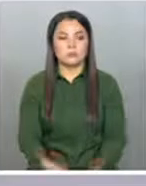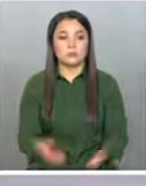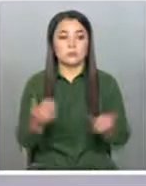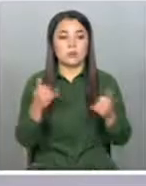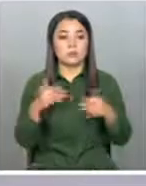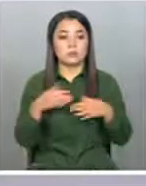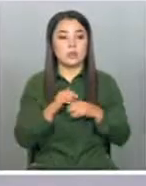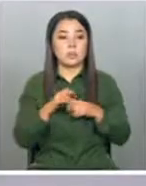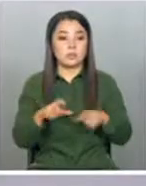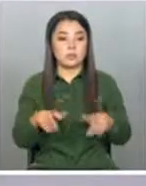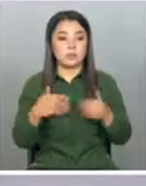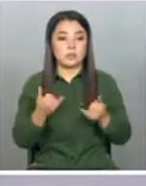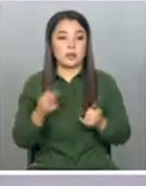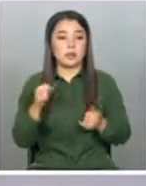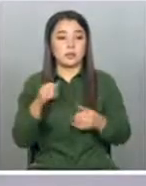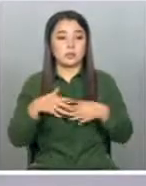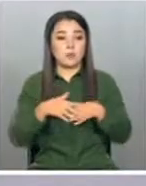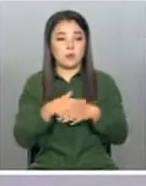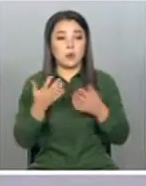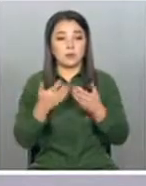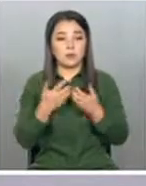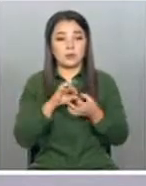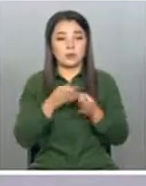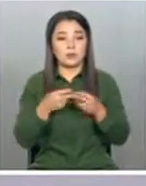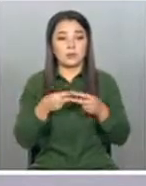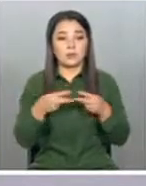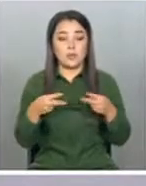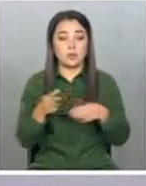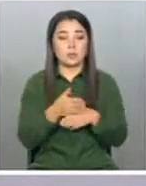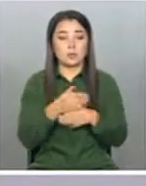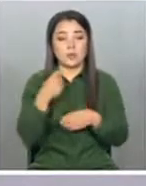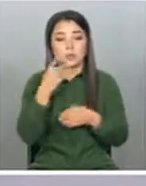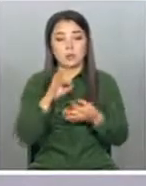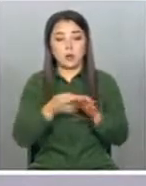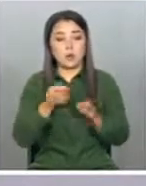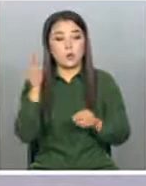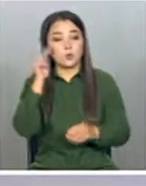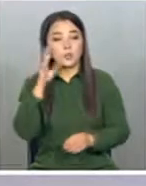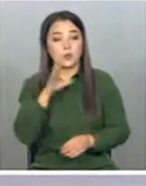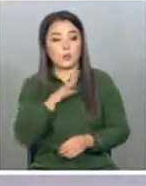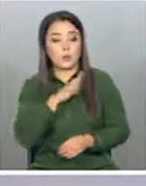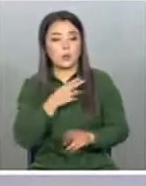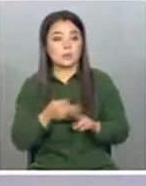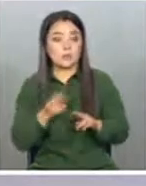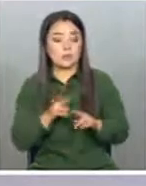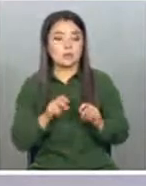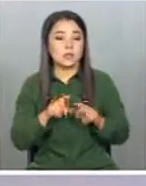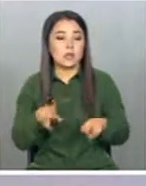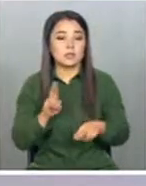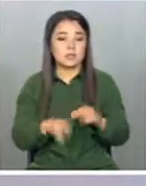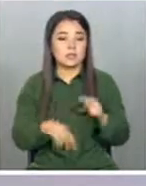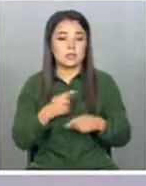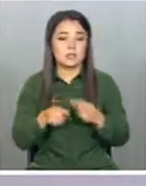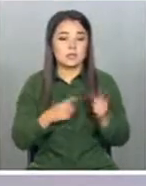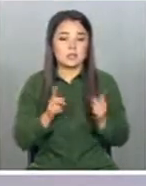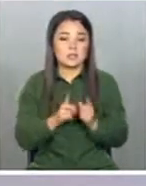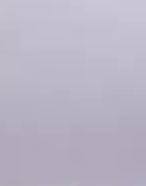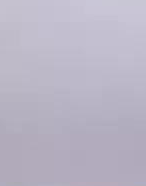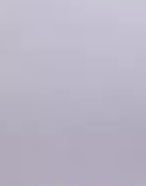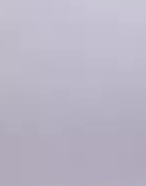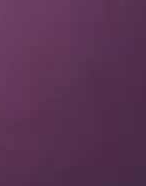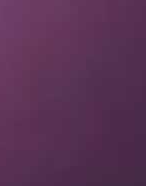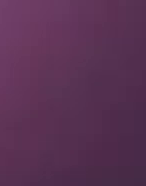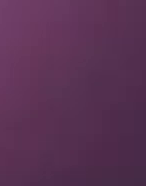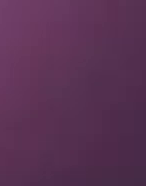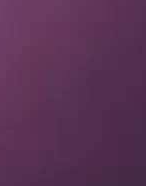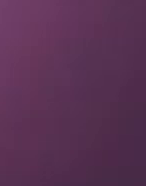бүгінгі сабақта алгебралық өрнектерді тепе-тең түрлендіруді үйрендіңіздер. Сонымен сабақ аяқталды. Сау болыңыздар.